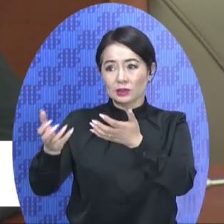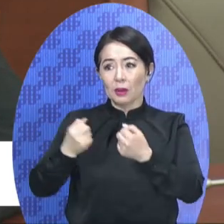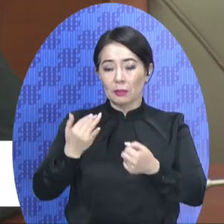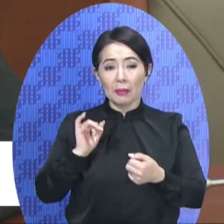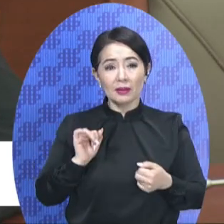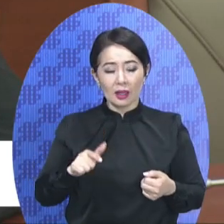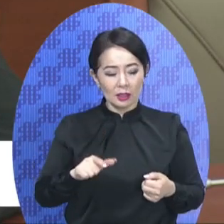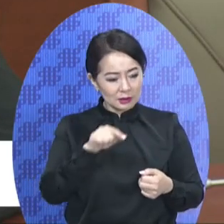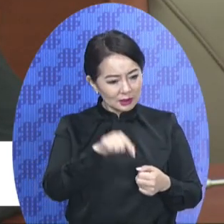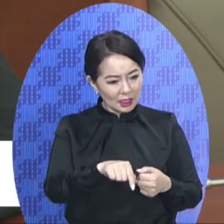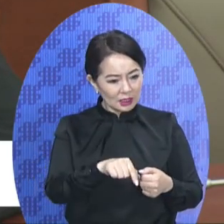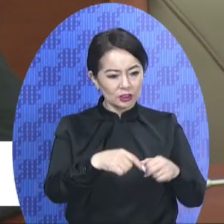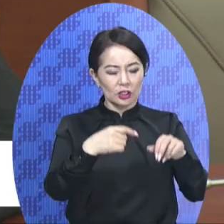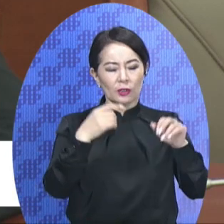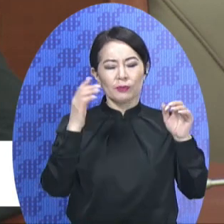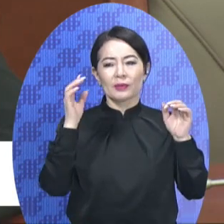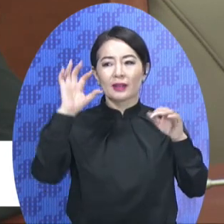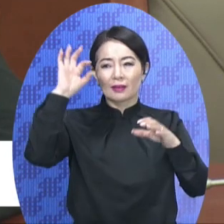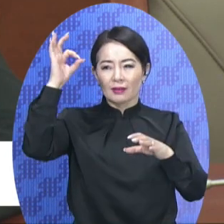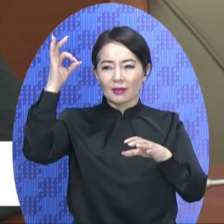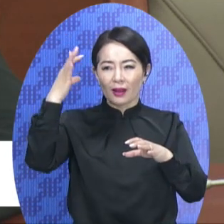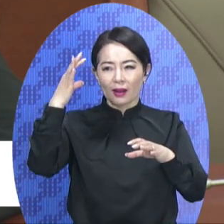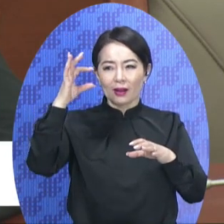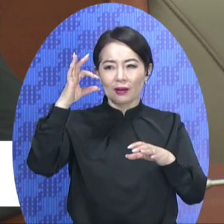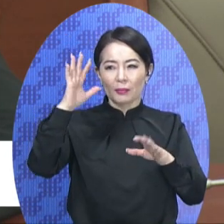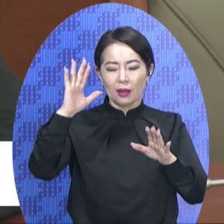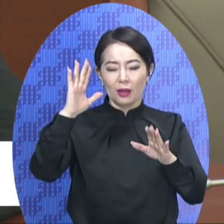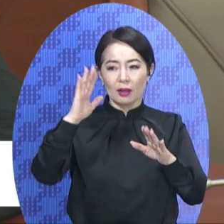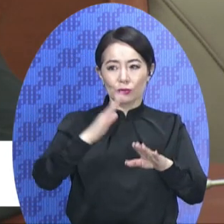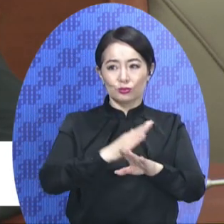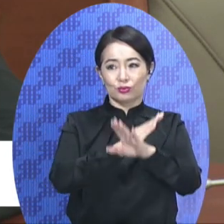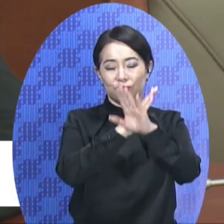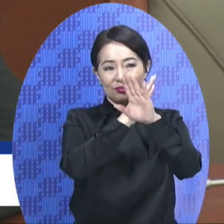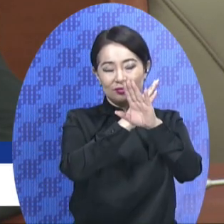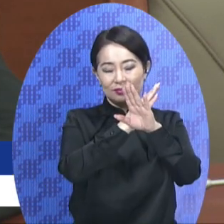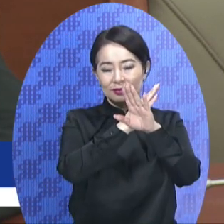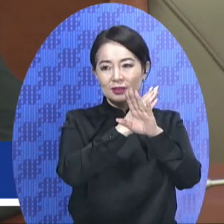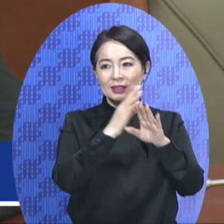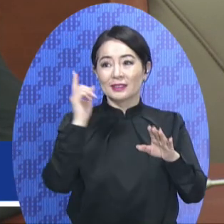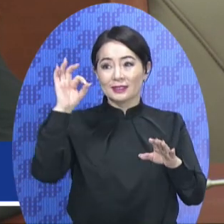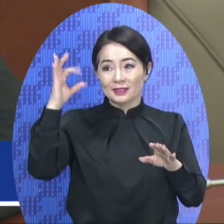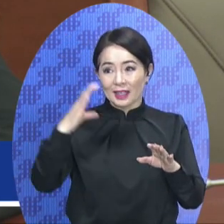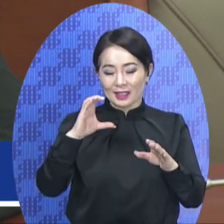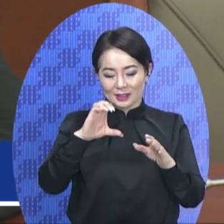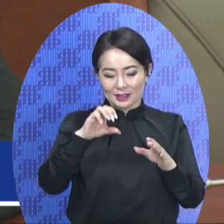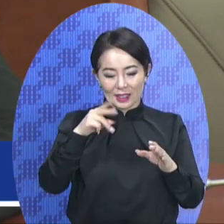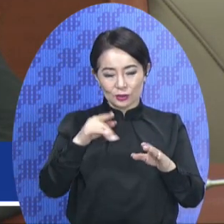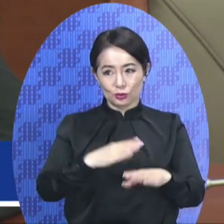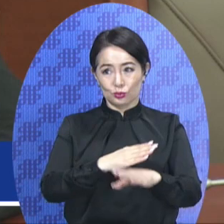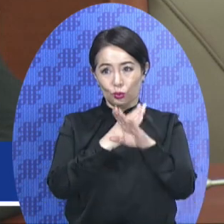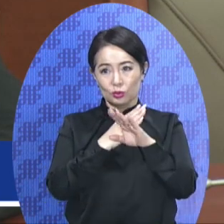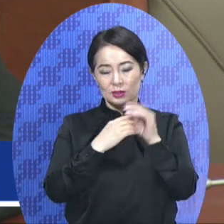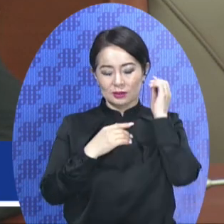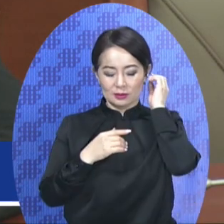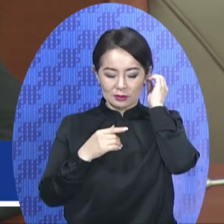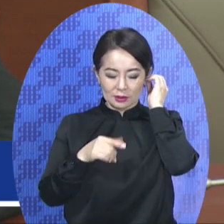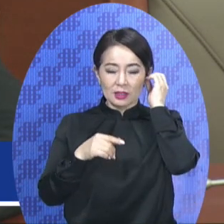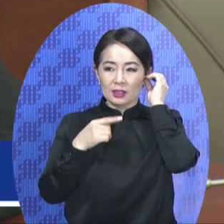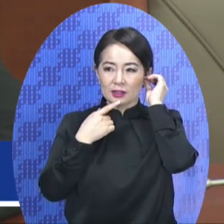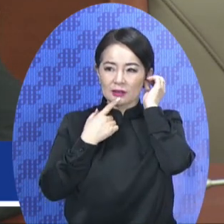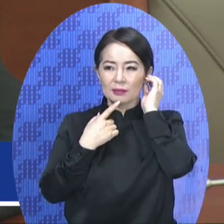оргил ачааллын үед нар жаргад авцдаг. Нарны станцууд зогсдог. Энийн давхарл хүндрэлийг бол